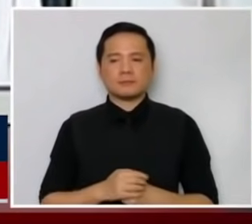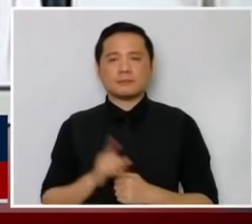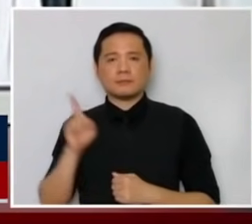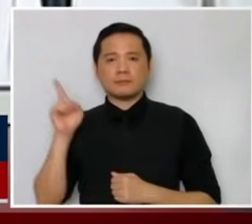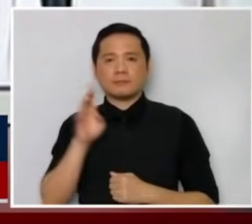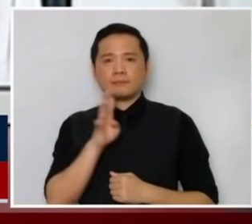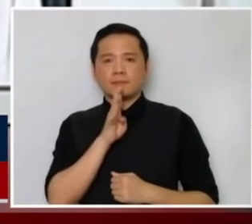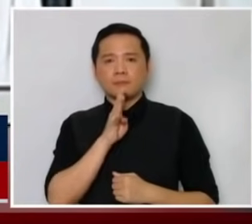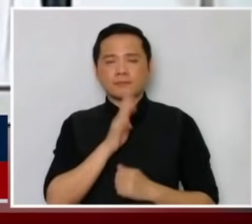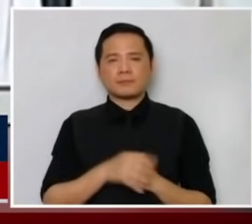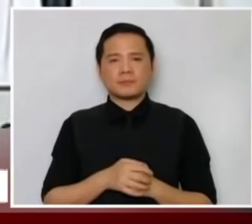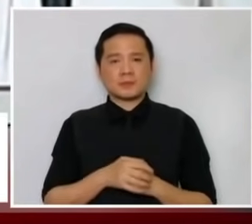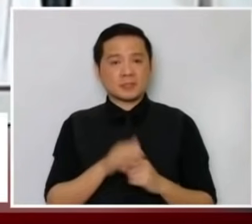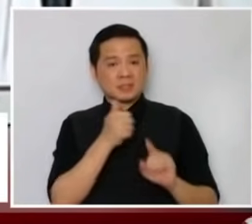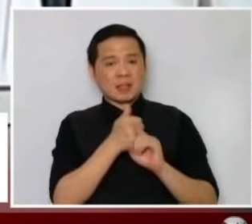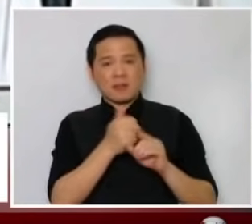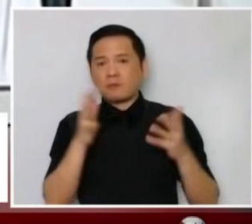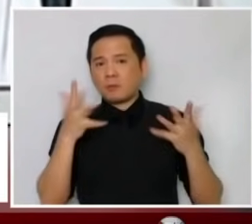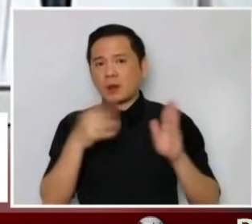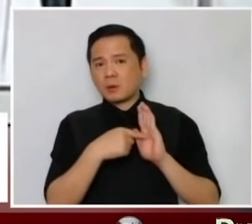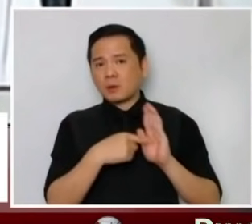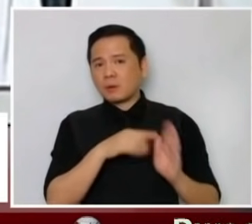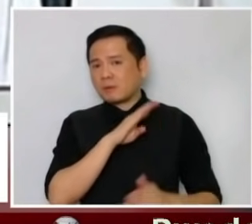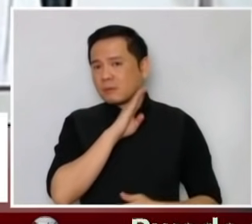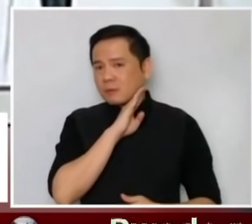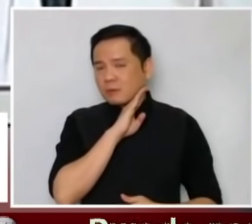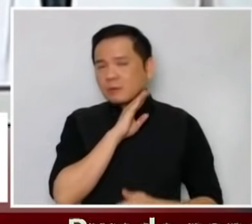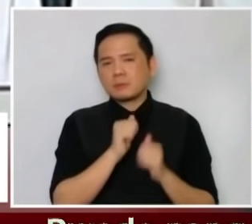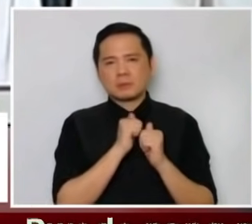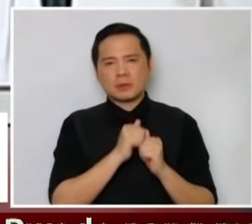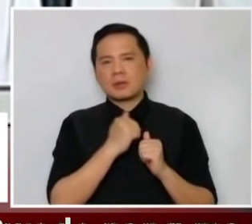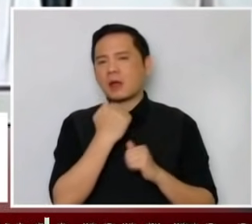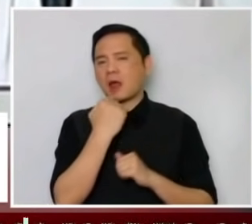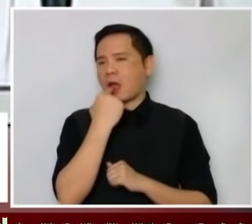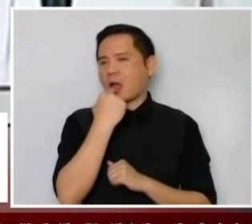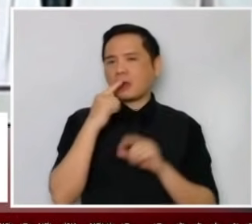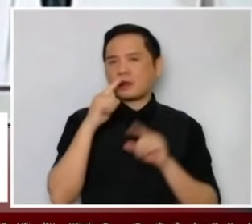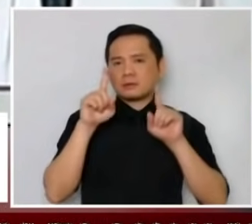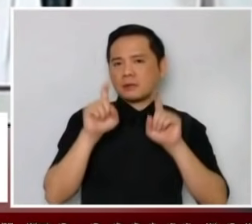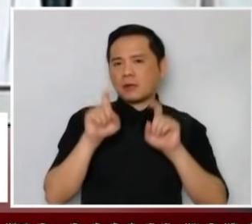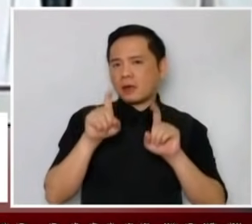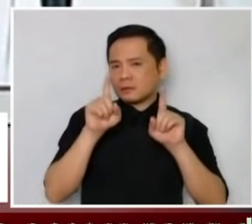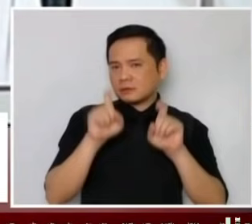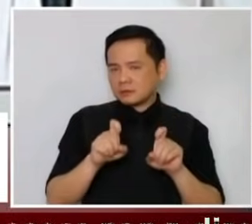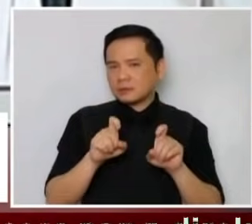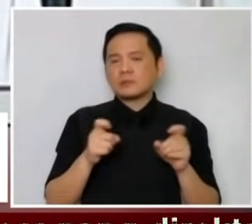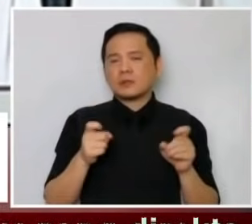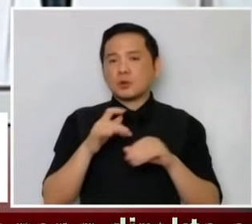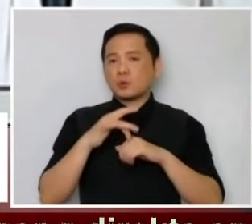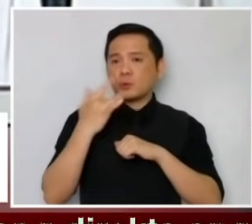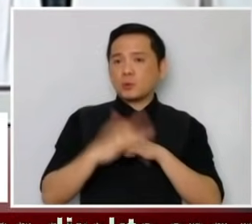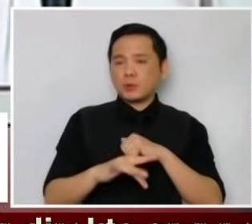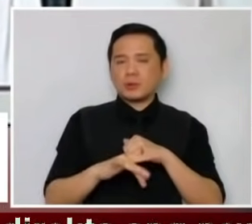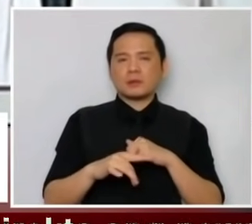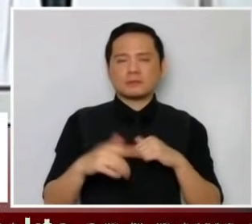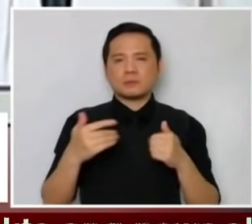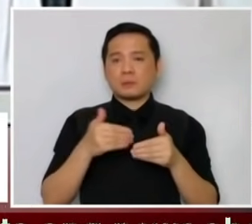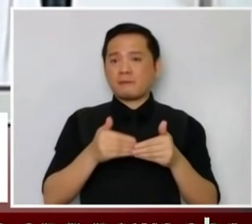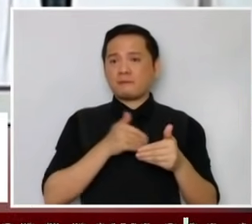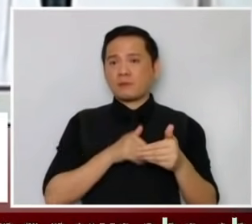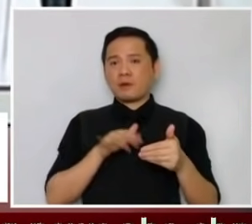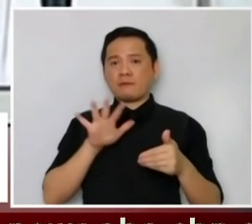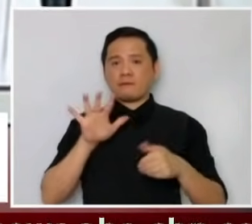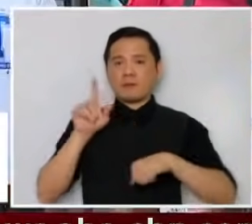asymptomatic individual na magpa-swab test, kailangan matest na hindi mas maaga sa 5 araw pagkatapos